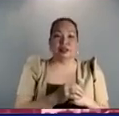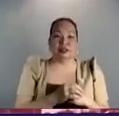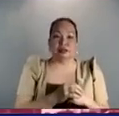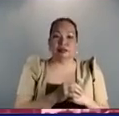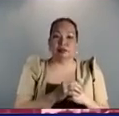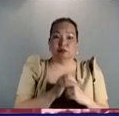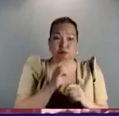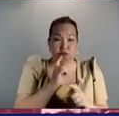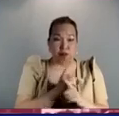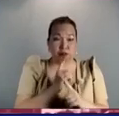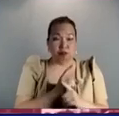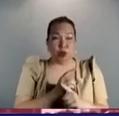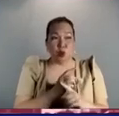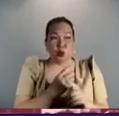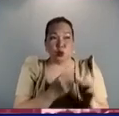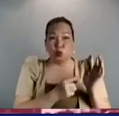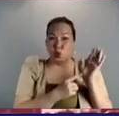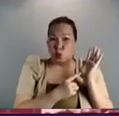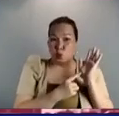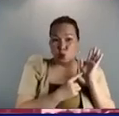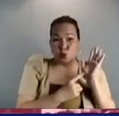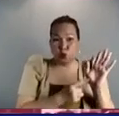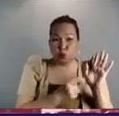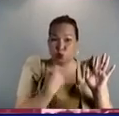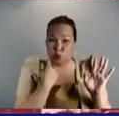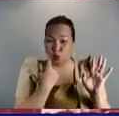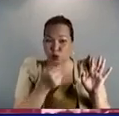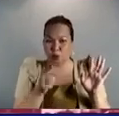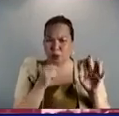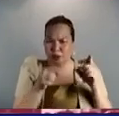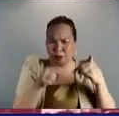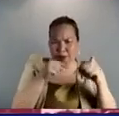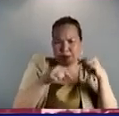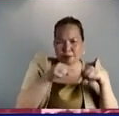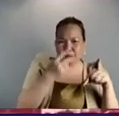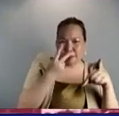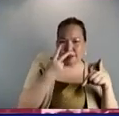Coronacion, no? Pinapakita lang natin, kumaaring balikan natin, ayan na,